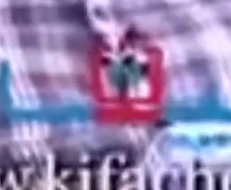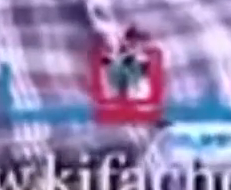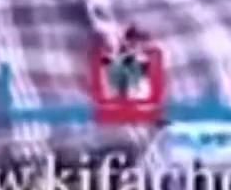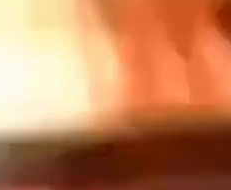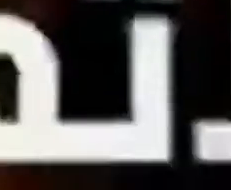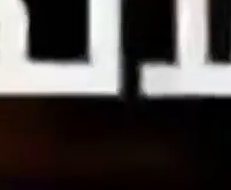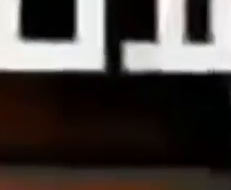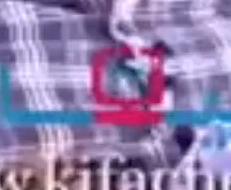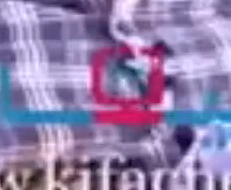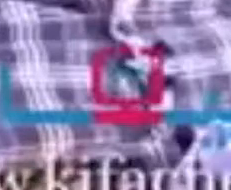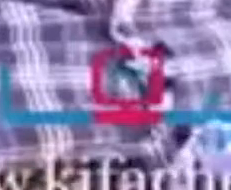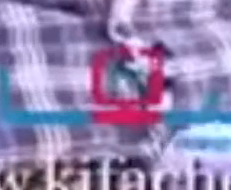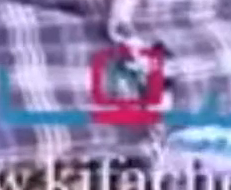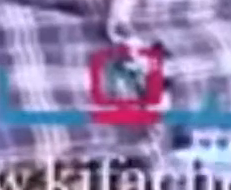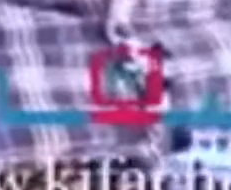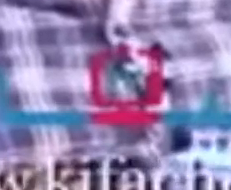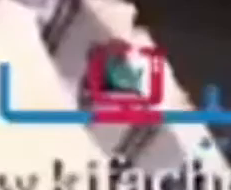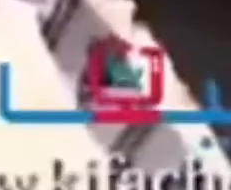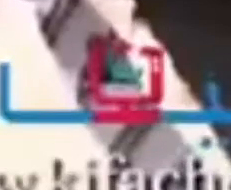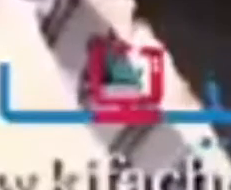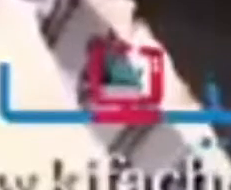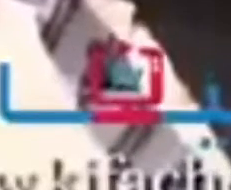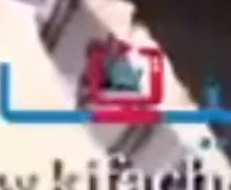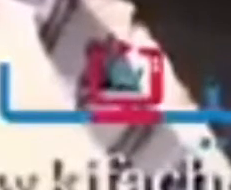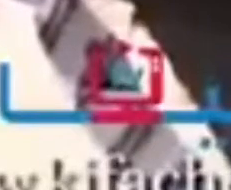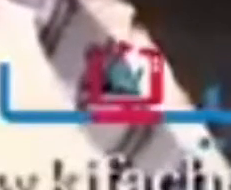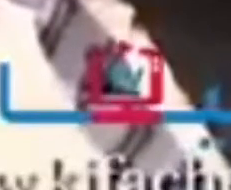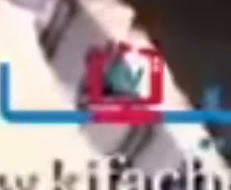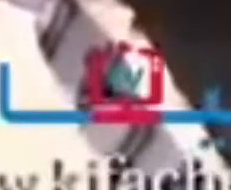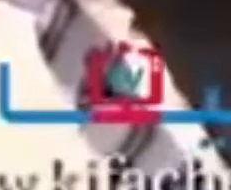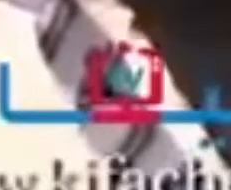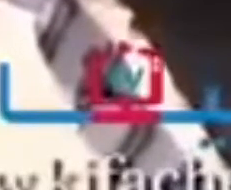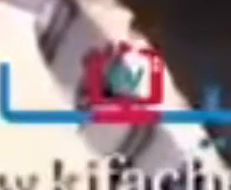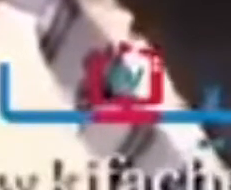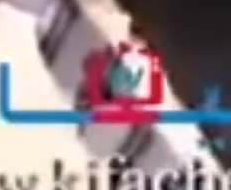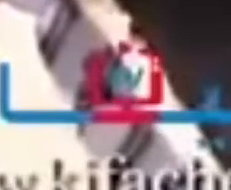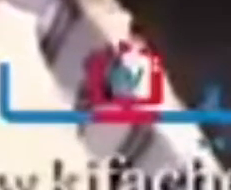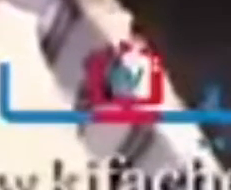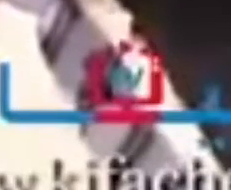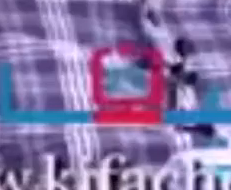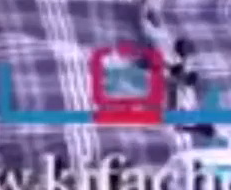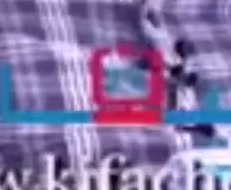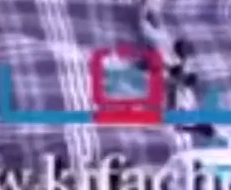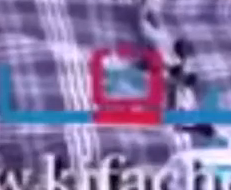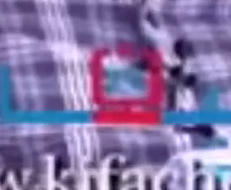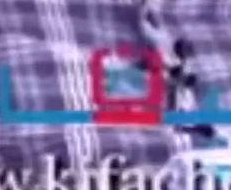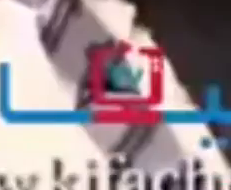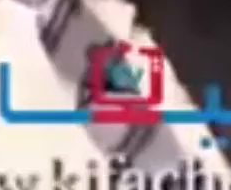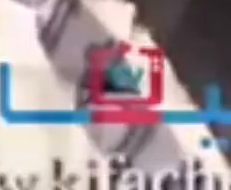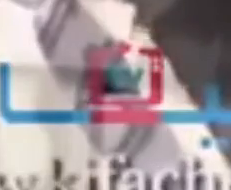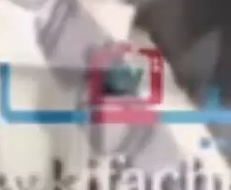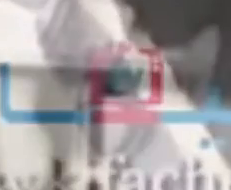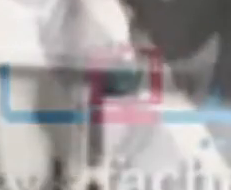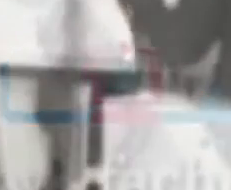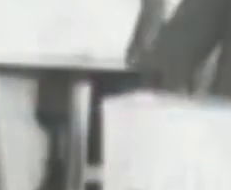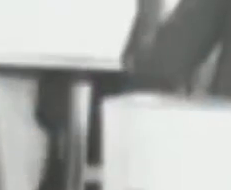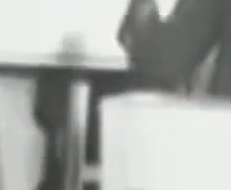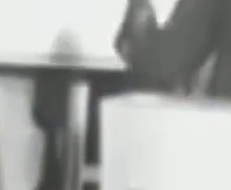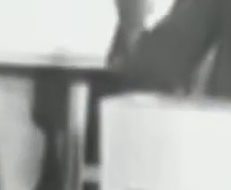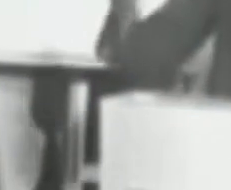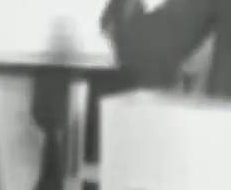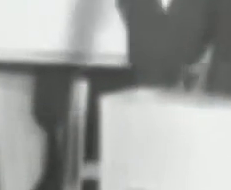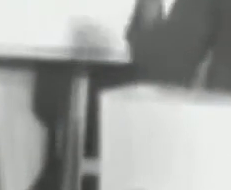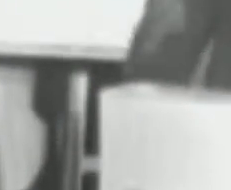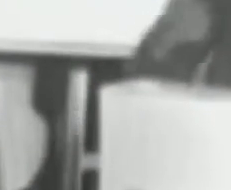تسرح. كيفاش كنتي كتسرح في صغرك؟ واه سرحتي بركه وباقي كنسرح دابا. باقي اش كتسرح دابا؟ كنسرح دابا. مدارس